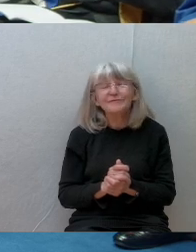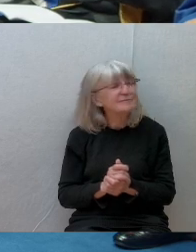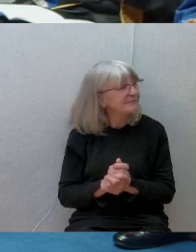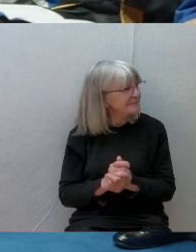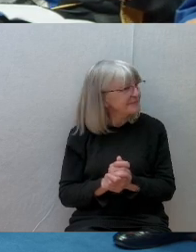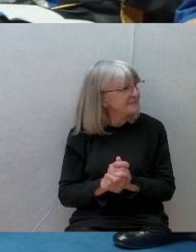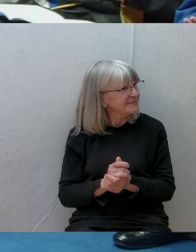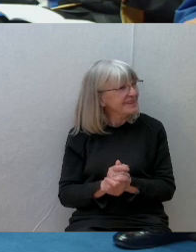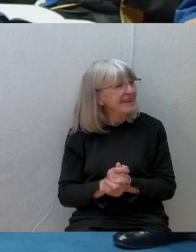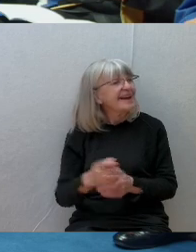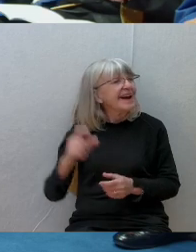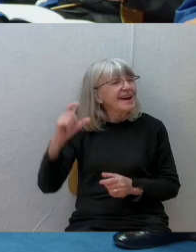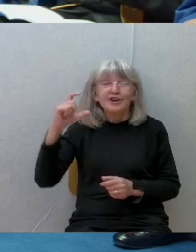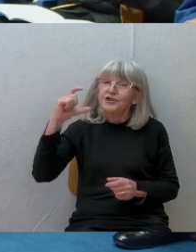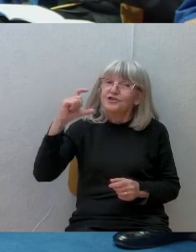Chinimerem Ayubu.